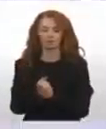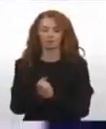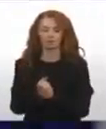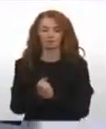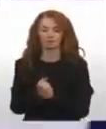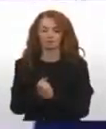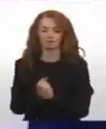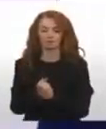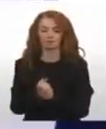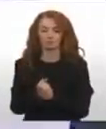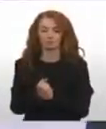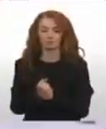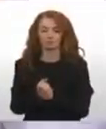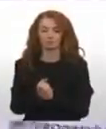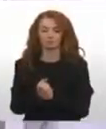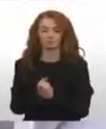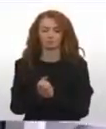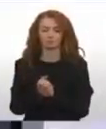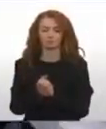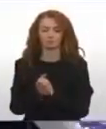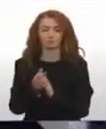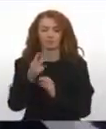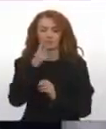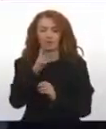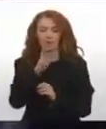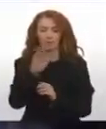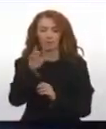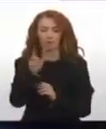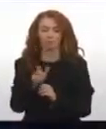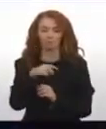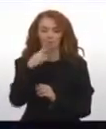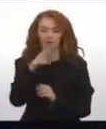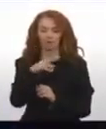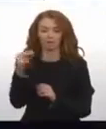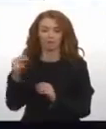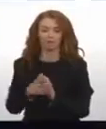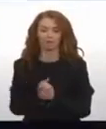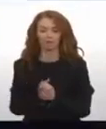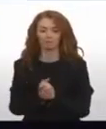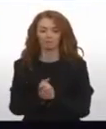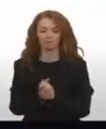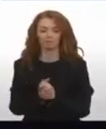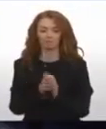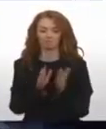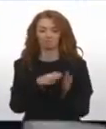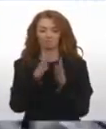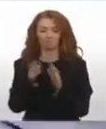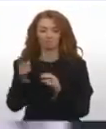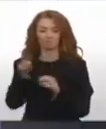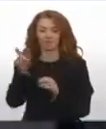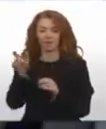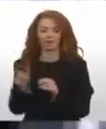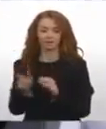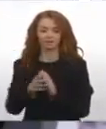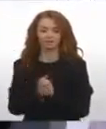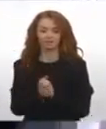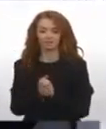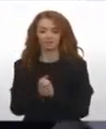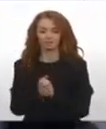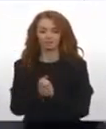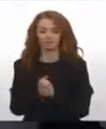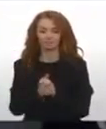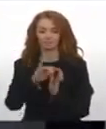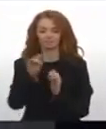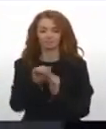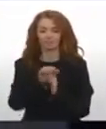neiet viegli ar tiem jā vai nē jautājumiem. Es skatos Raimonds Bergmanis. Nē. Paldies. Mārtiņš Staķis, progresīvi.